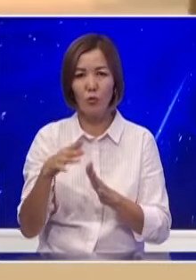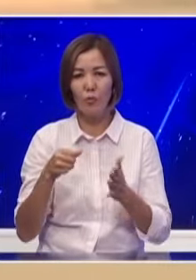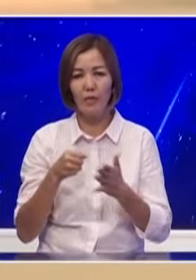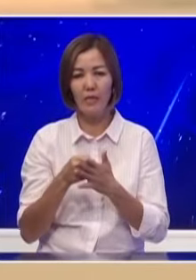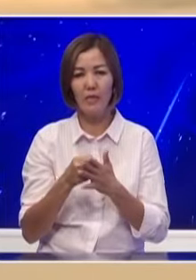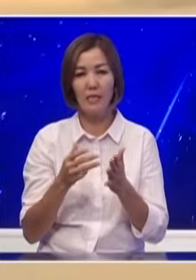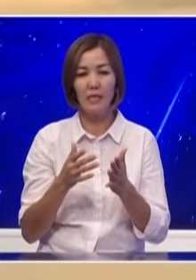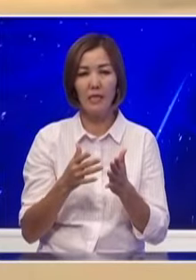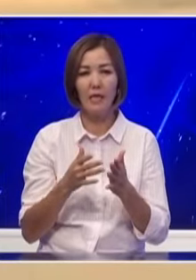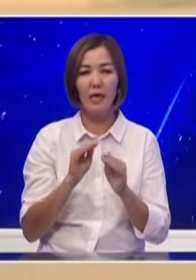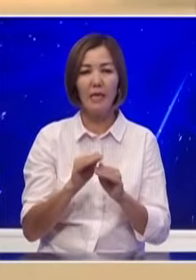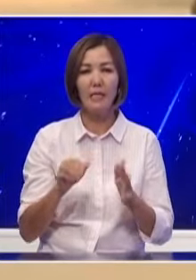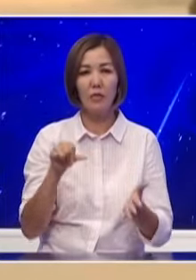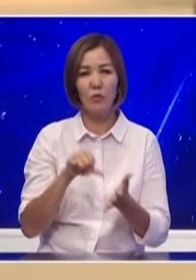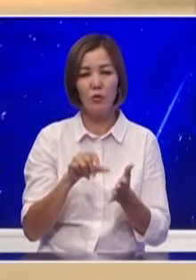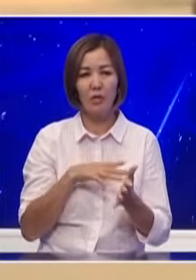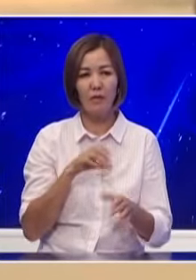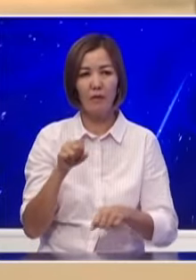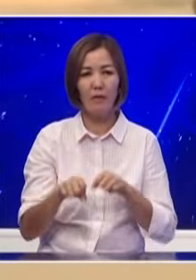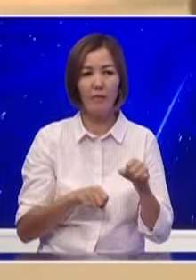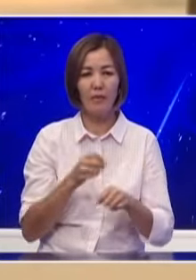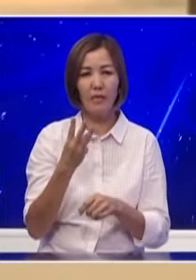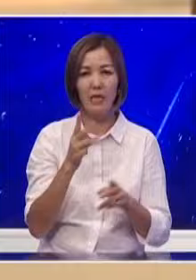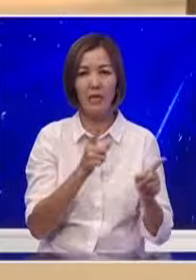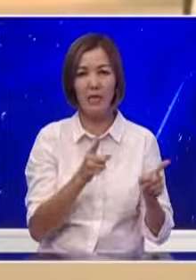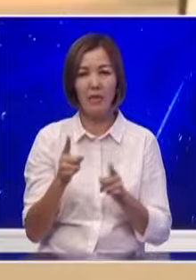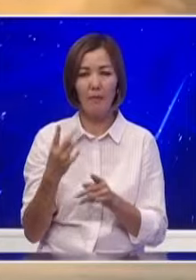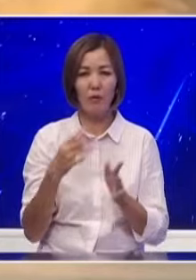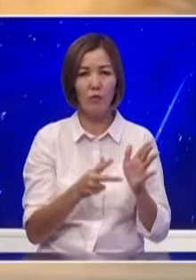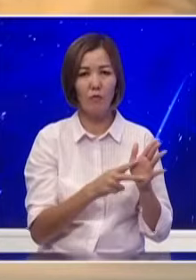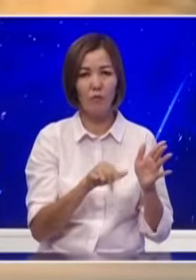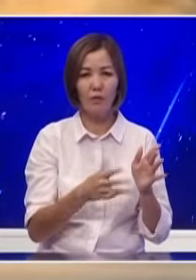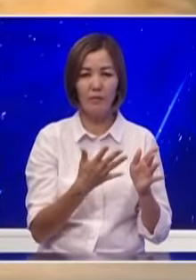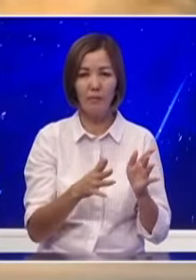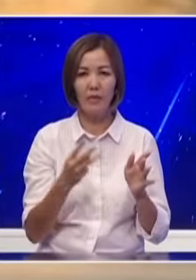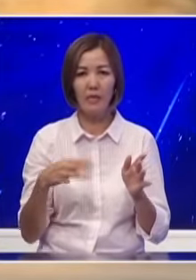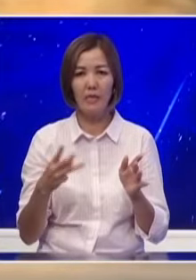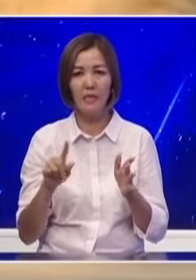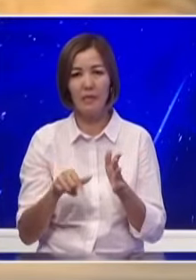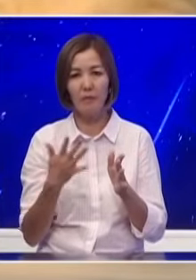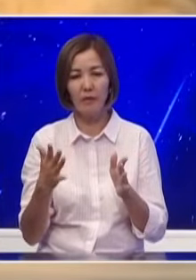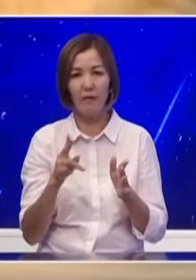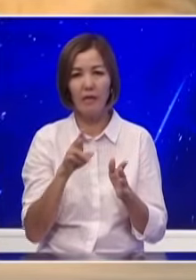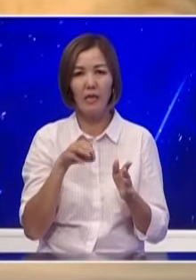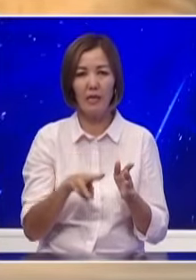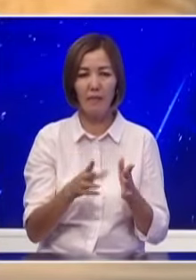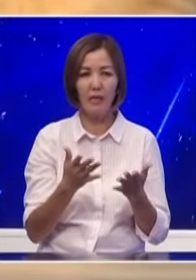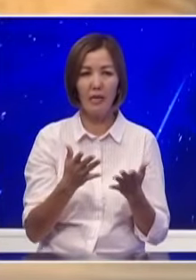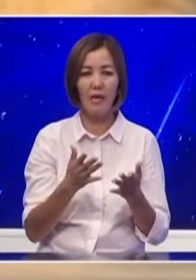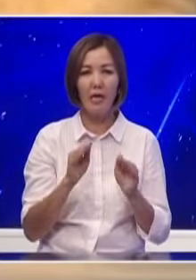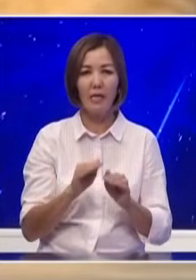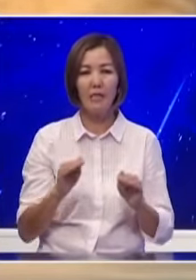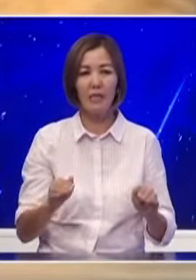более лет, а также дети. Гонку разделили на 3 этапа – 48,5 и 33,5 километров, а также